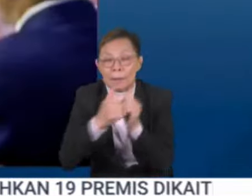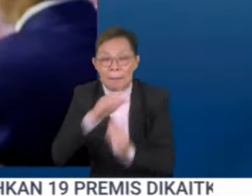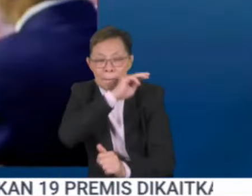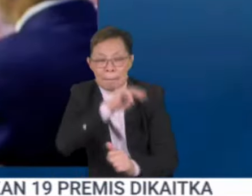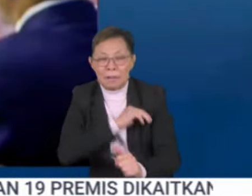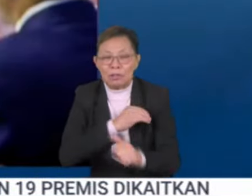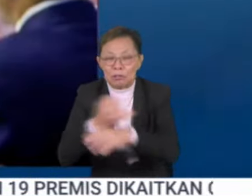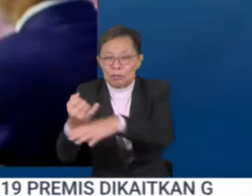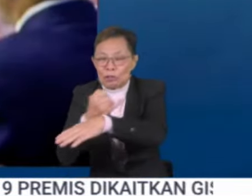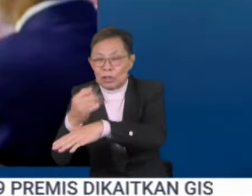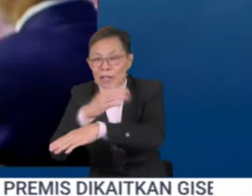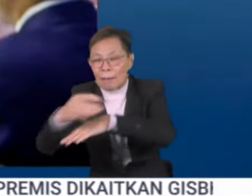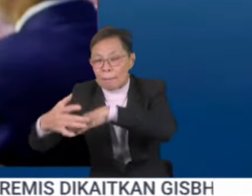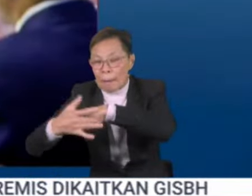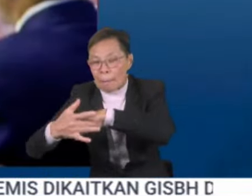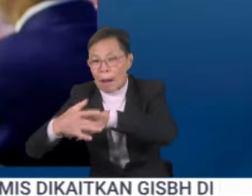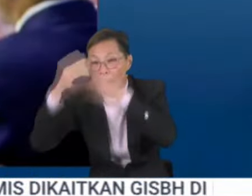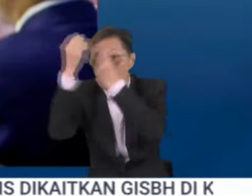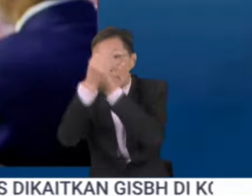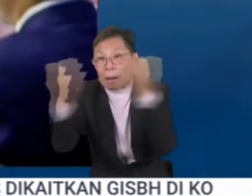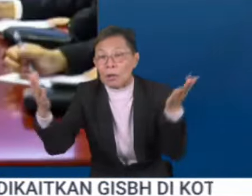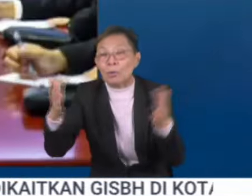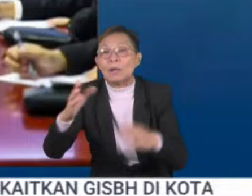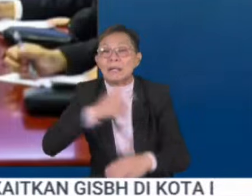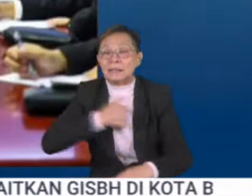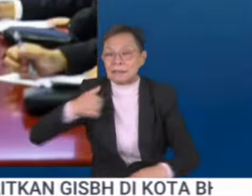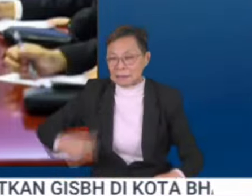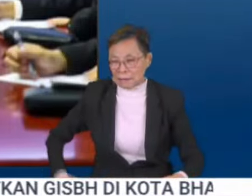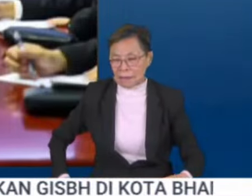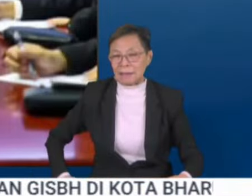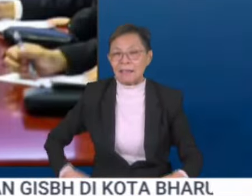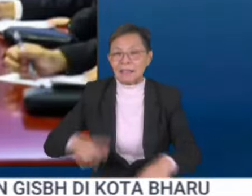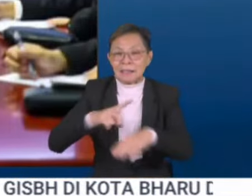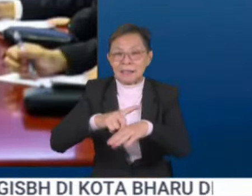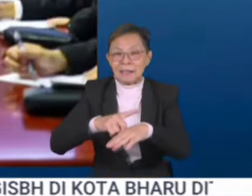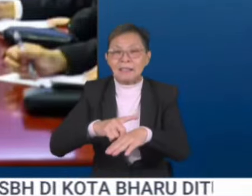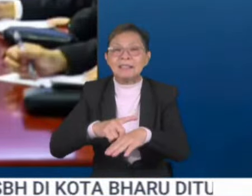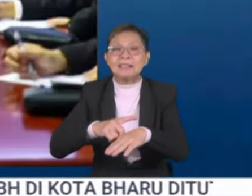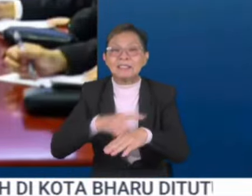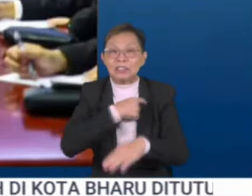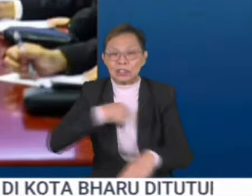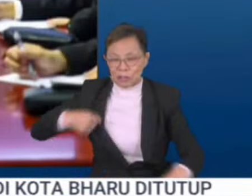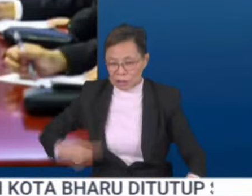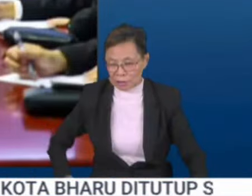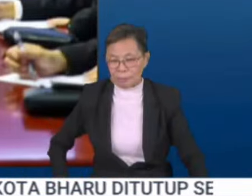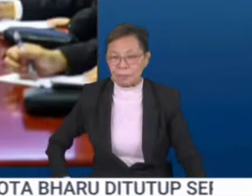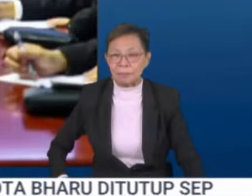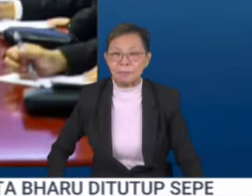bersama Menteri Industri dan Teknologi Maklumat China, Jin Chuanlong di Beijing.